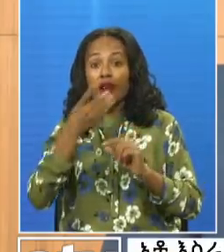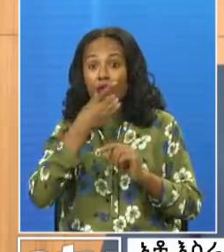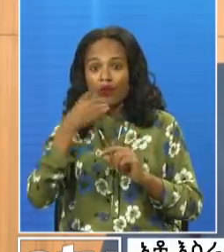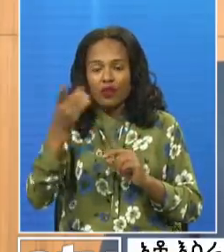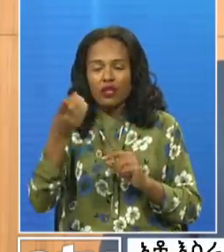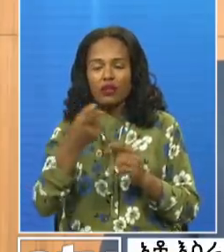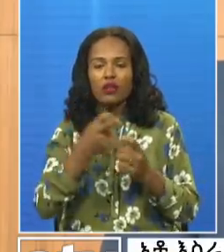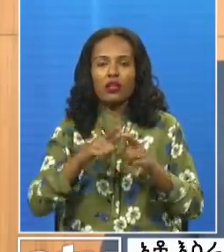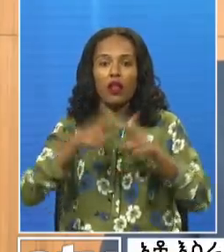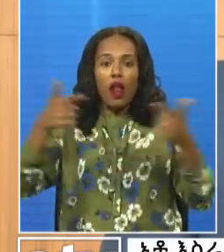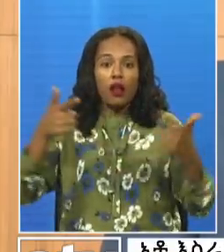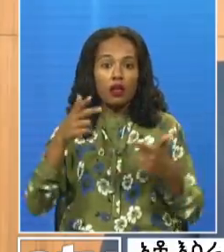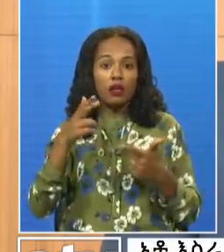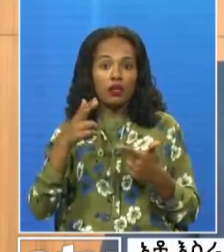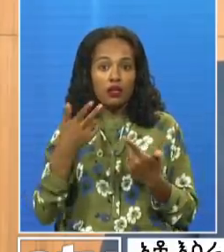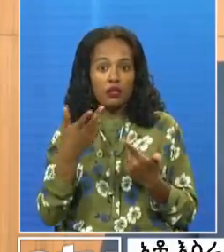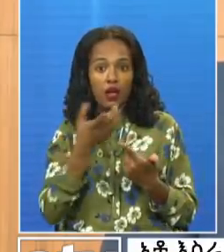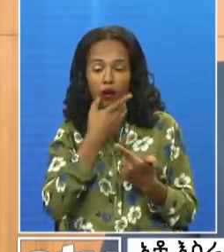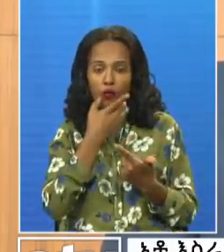ያሉ